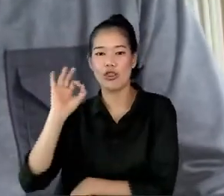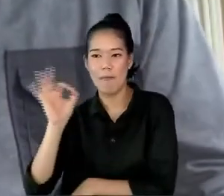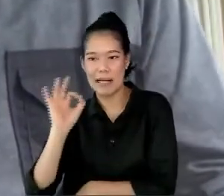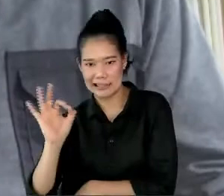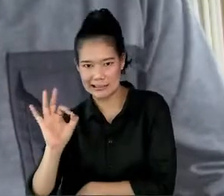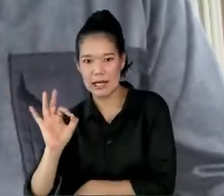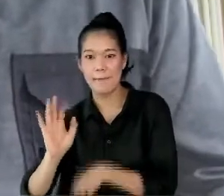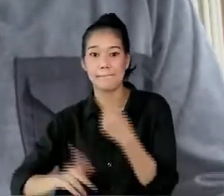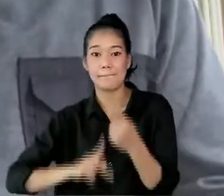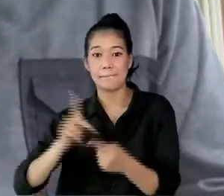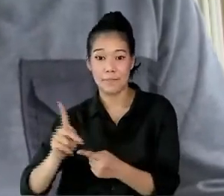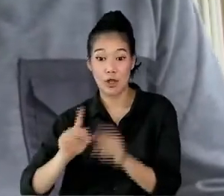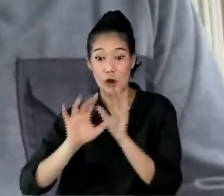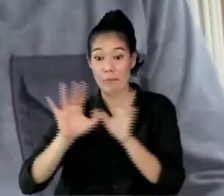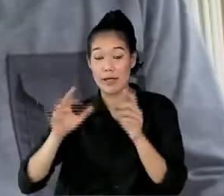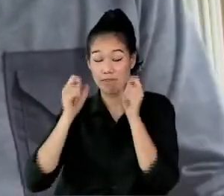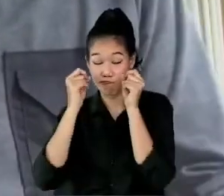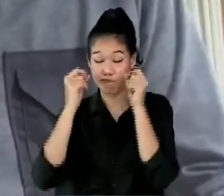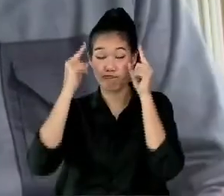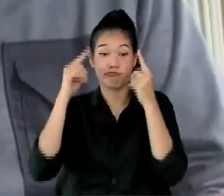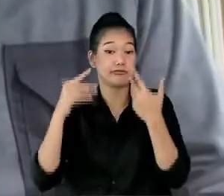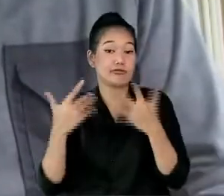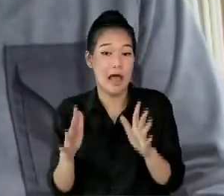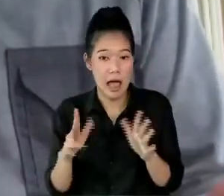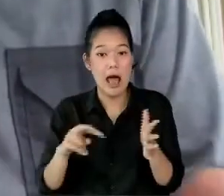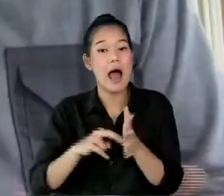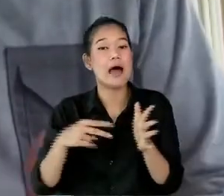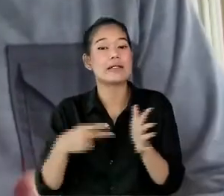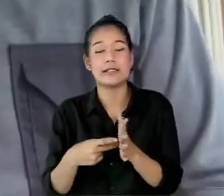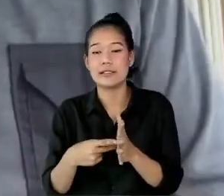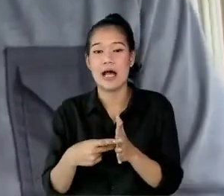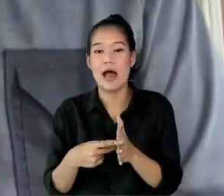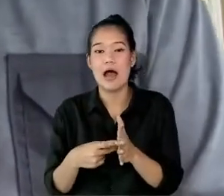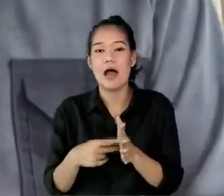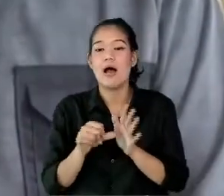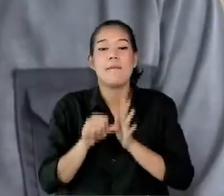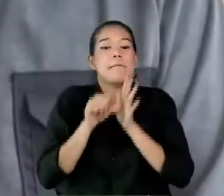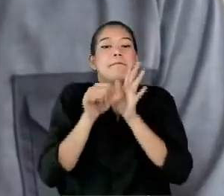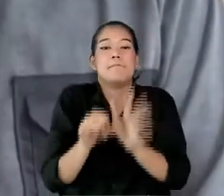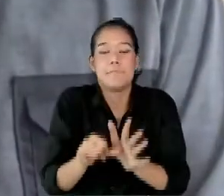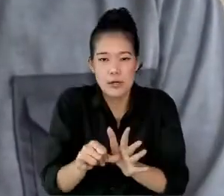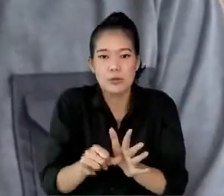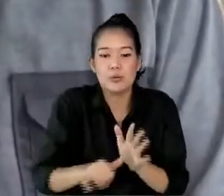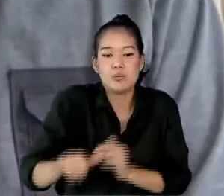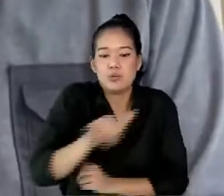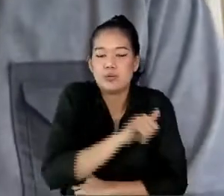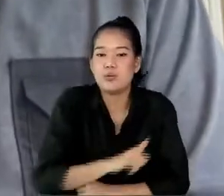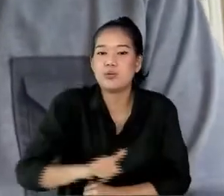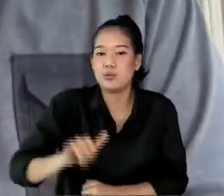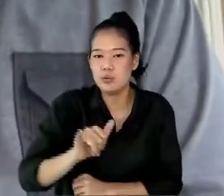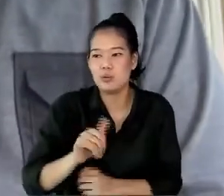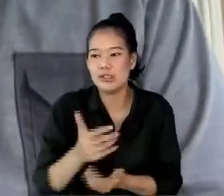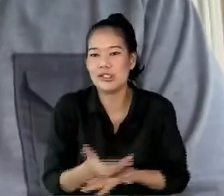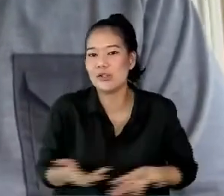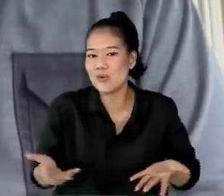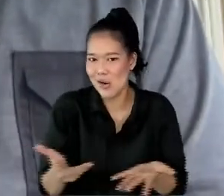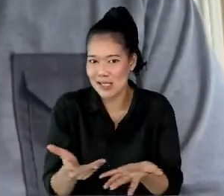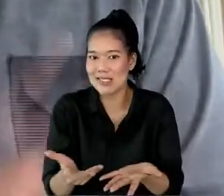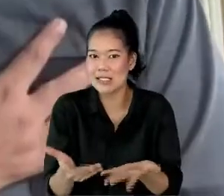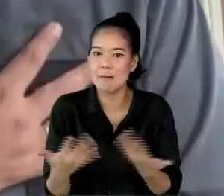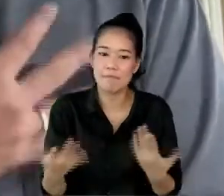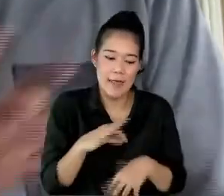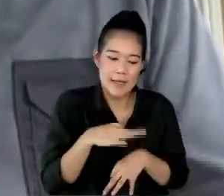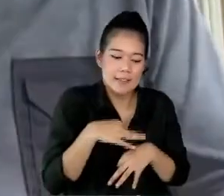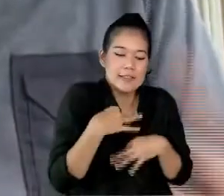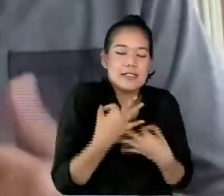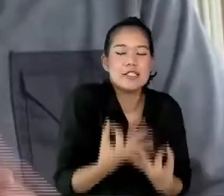kalau kalau sudah banyak yang sadar, ini menolong kita semua secara kondisi baik